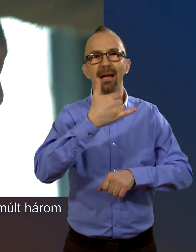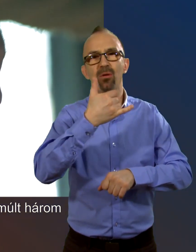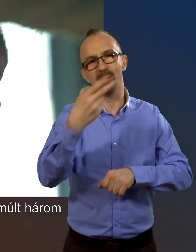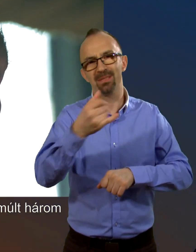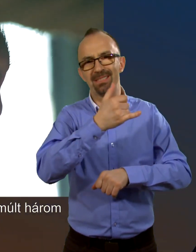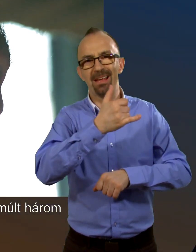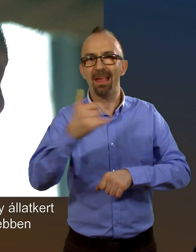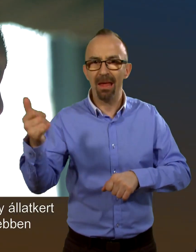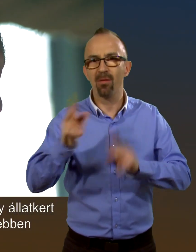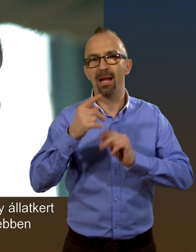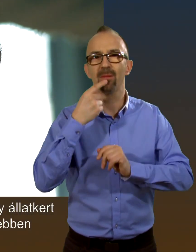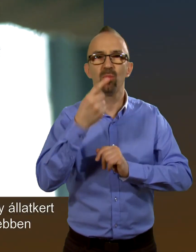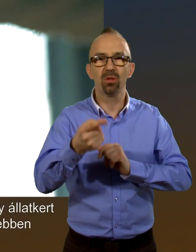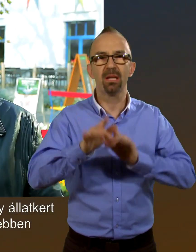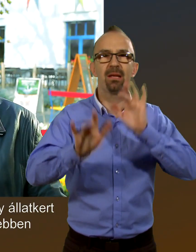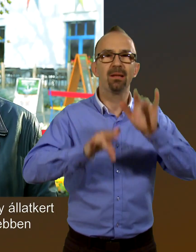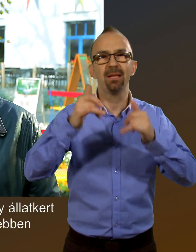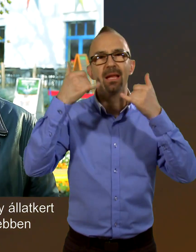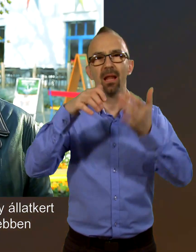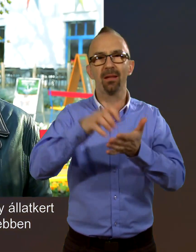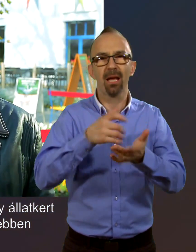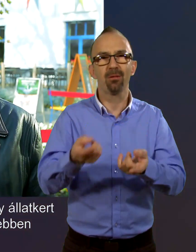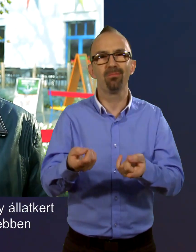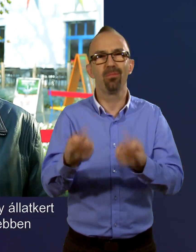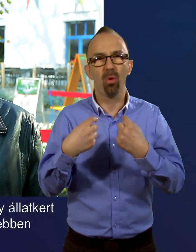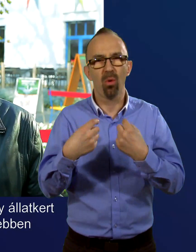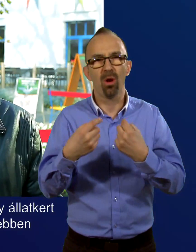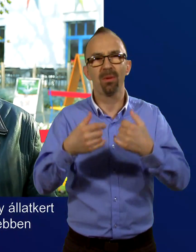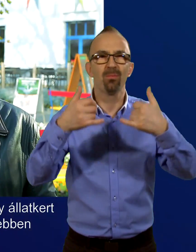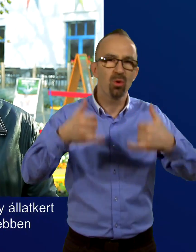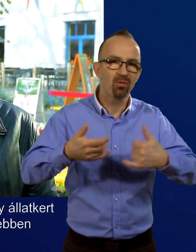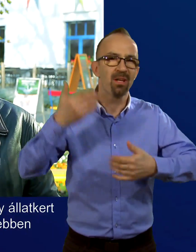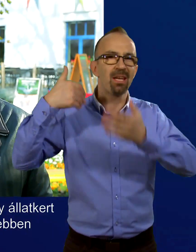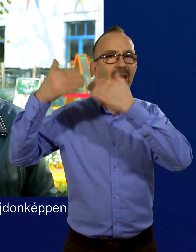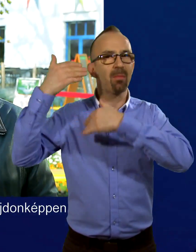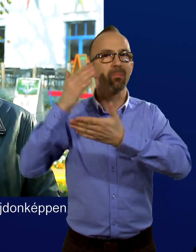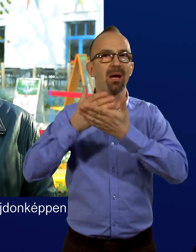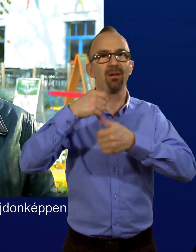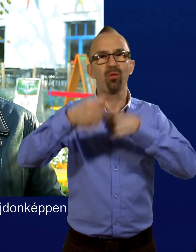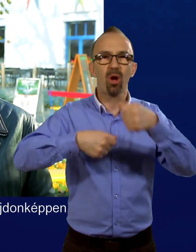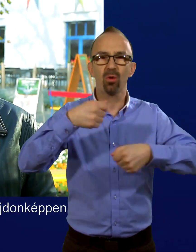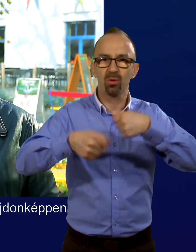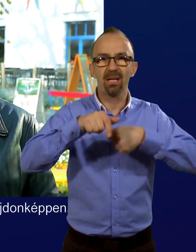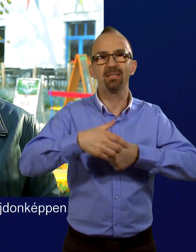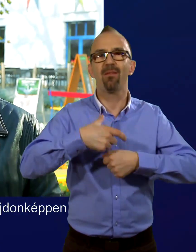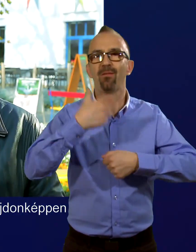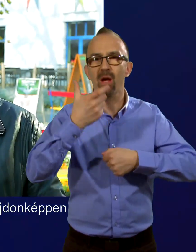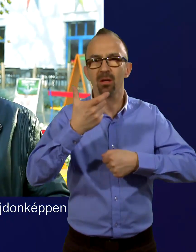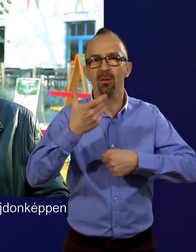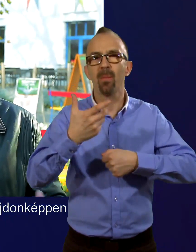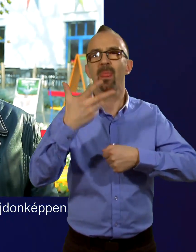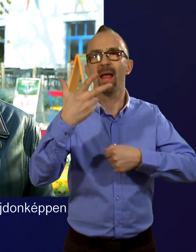3 évtizedet nézzük, akkor azt lehet mondani, hogy a néhány állatkert közül, amelyik vagy most, vagy régebben foglalkozik ezzel a